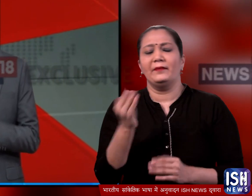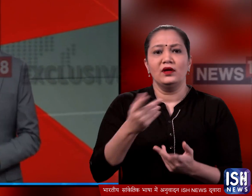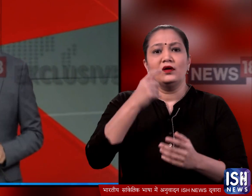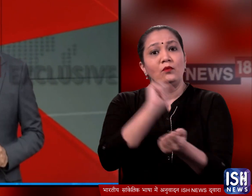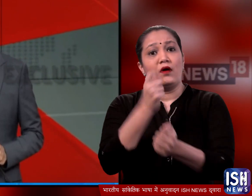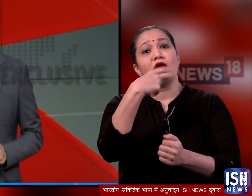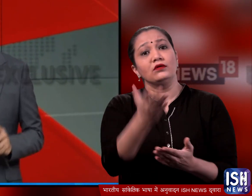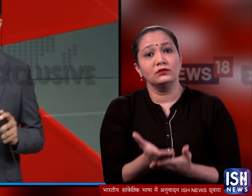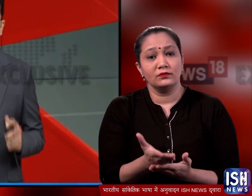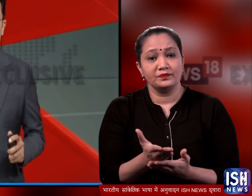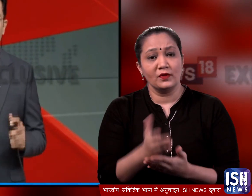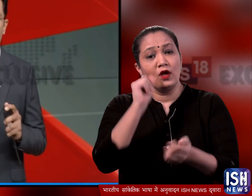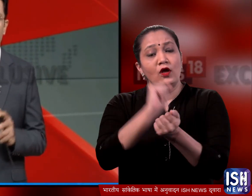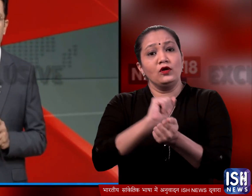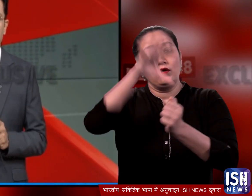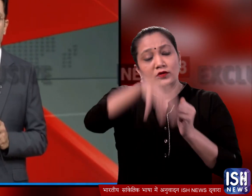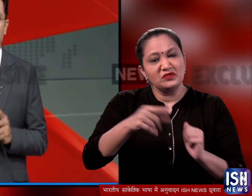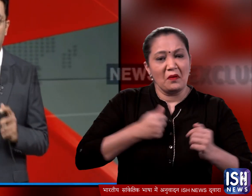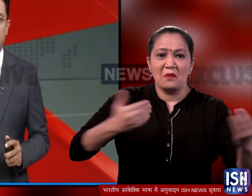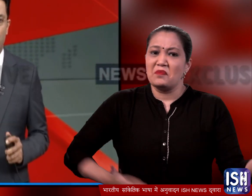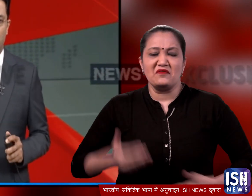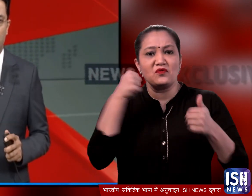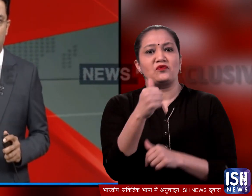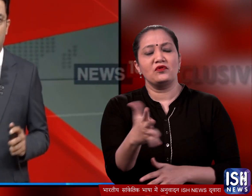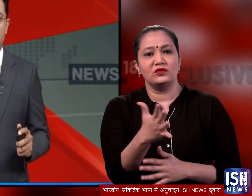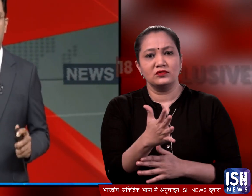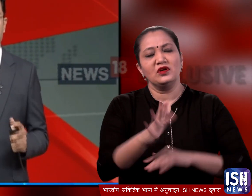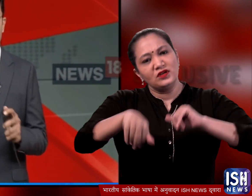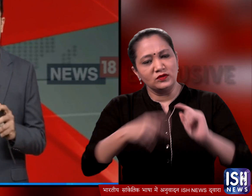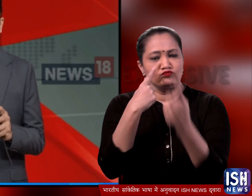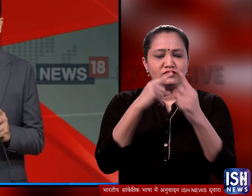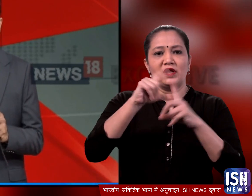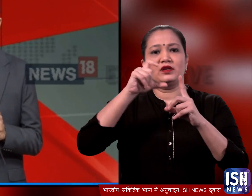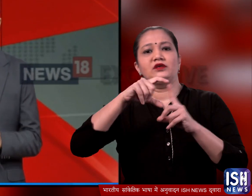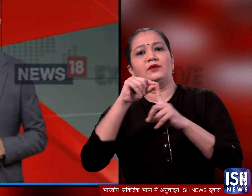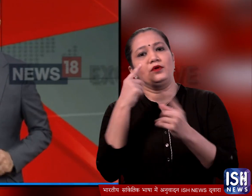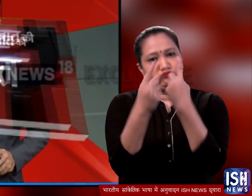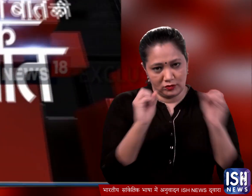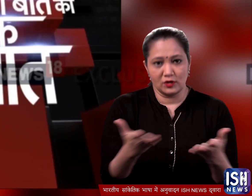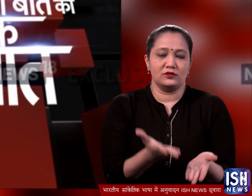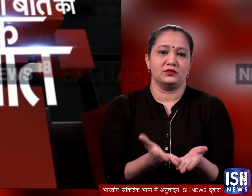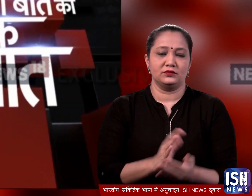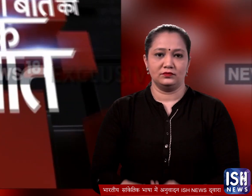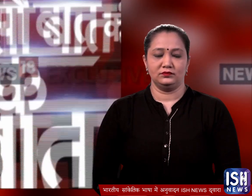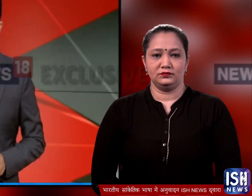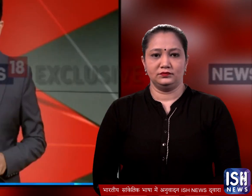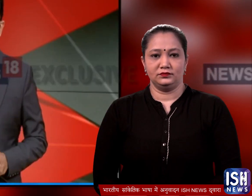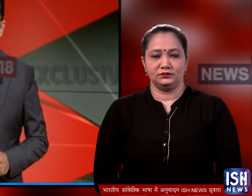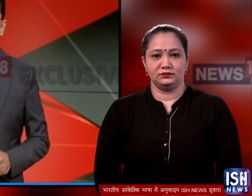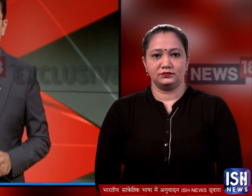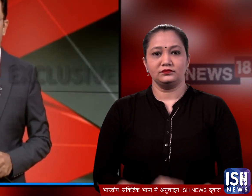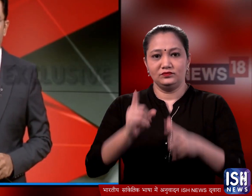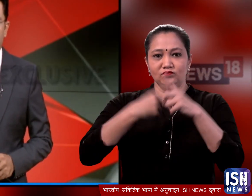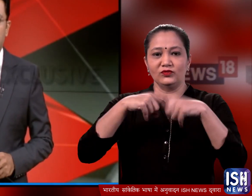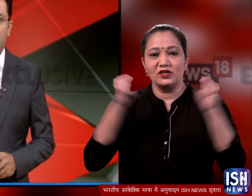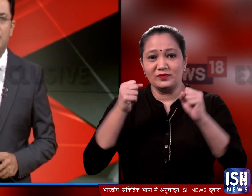से शिकायत भी कर दी कि थाने में उनके साथ बदतमीजी हुई, जिसकी जांच एडिशनल पुलिस कमिश्नर से कराई जा रही। जम्मू कश्मीर के